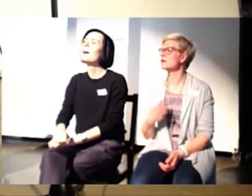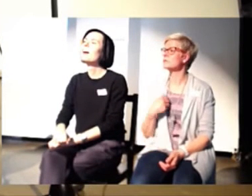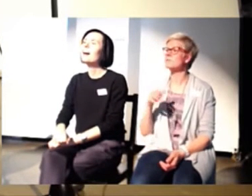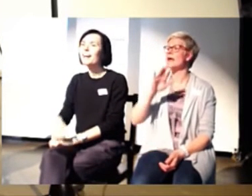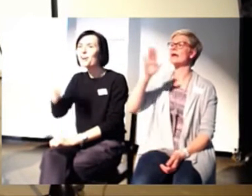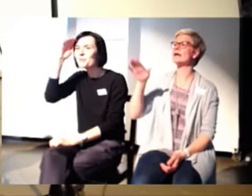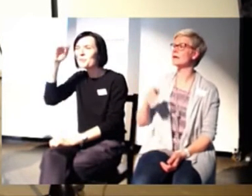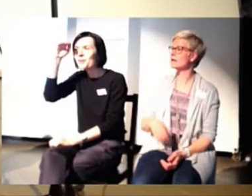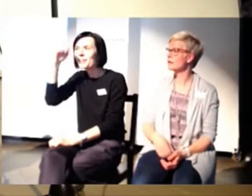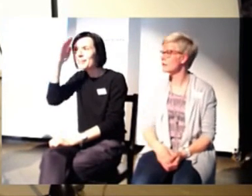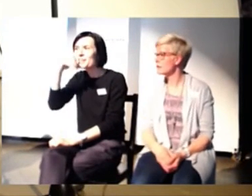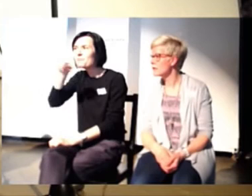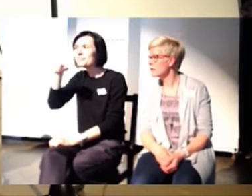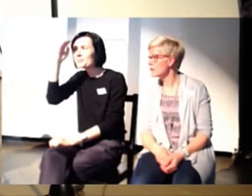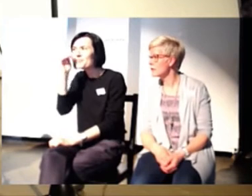Pujoja ihmisiä.